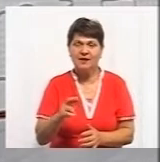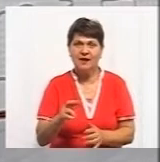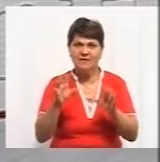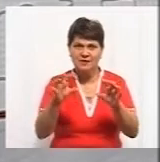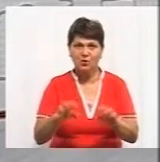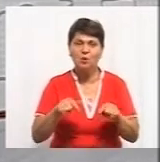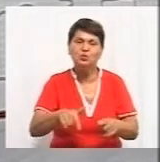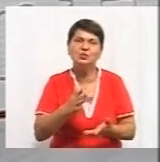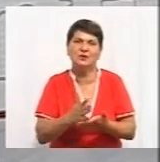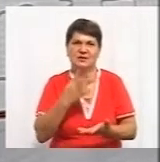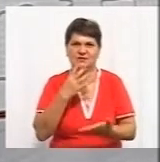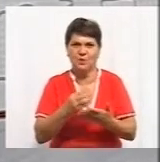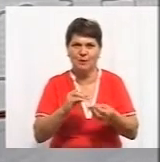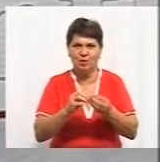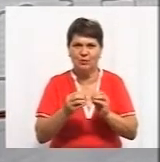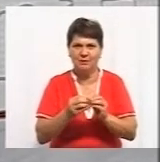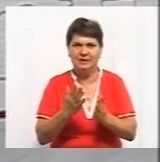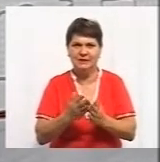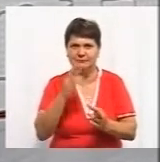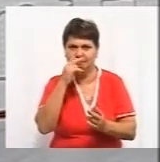свої проблеми для того, щоб притягнути